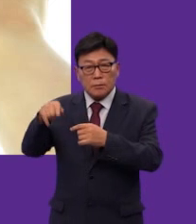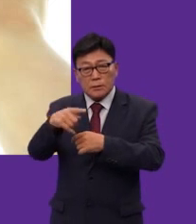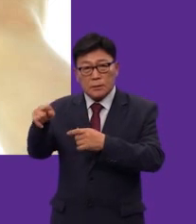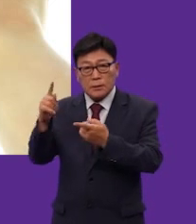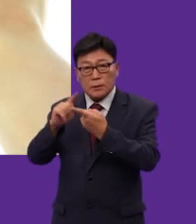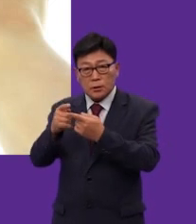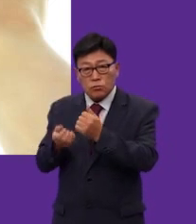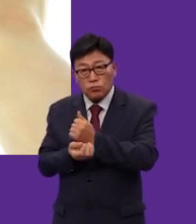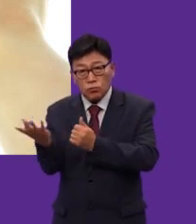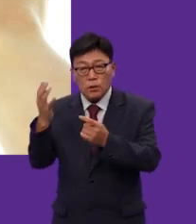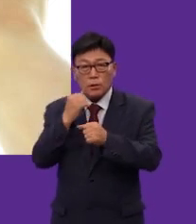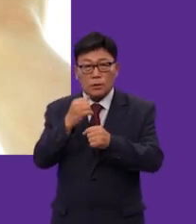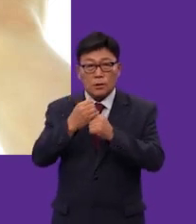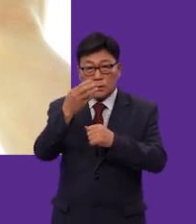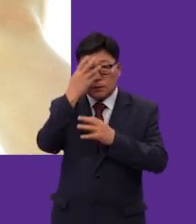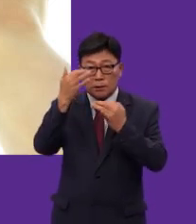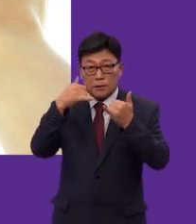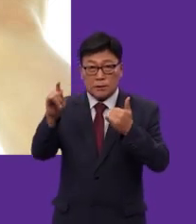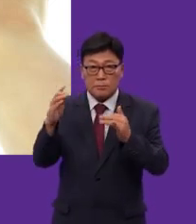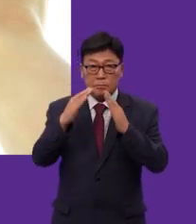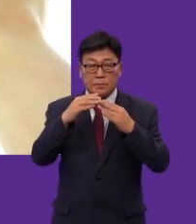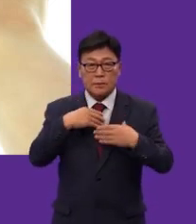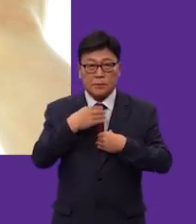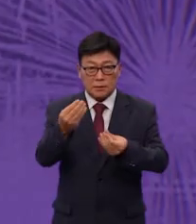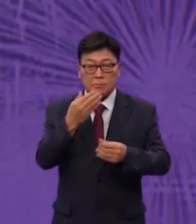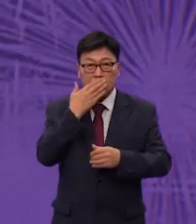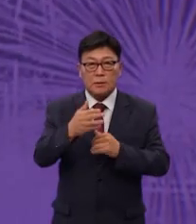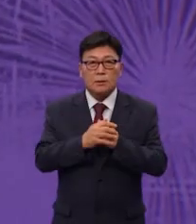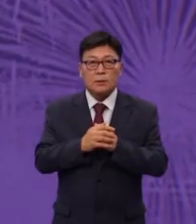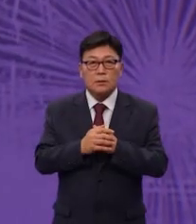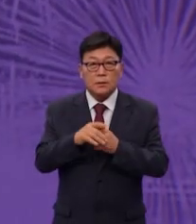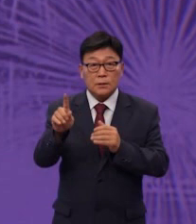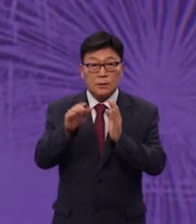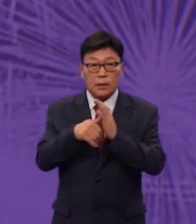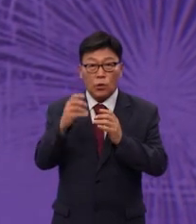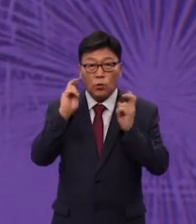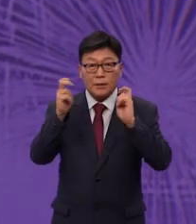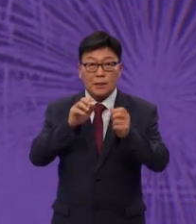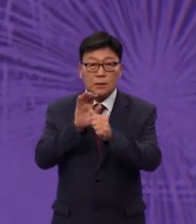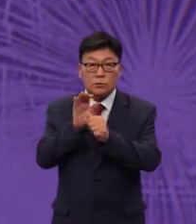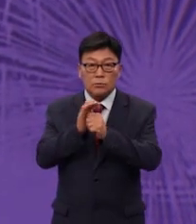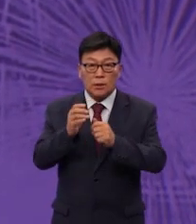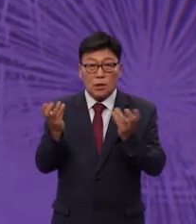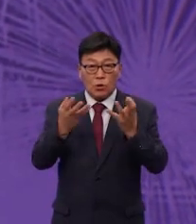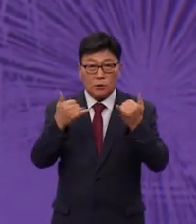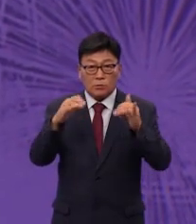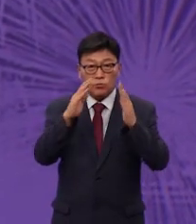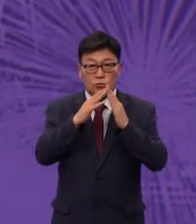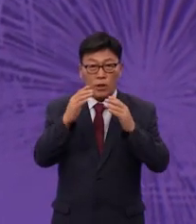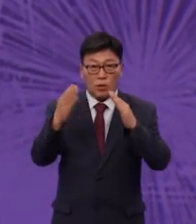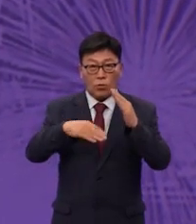공급한다면 청년 주거 안정화를 실현할 수 있을 것으로 보입니다. 이 경우 회사에서 지원하는